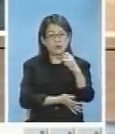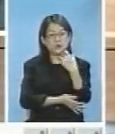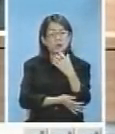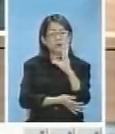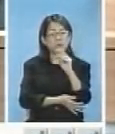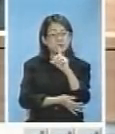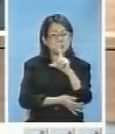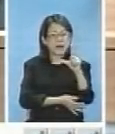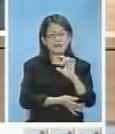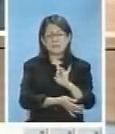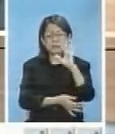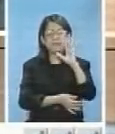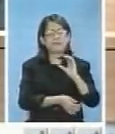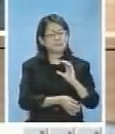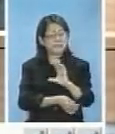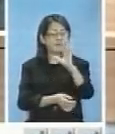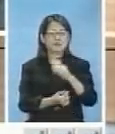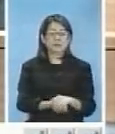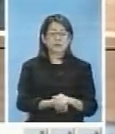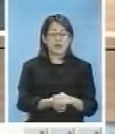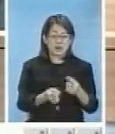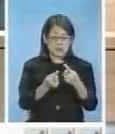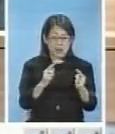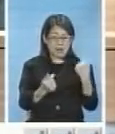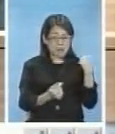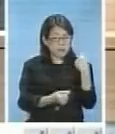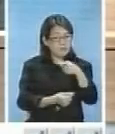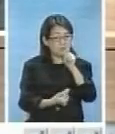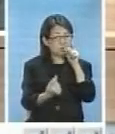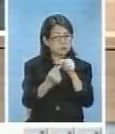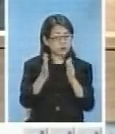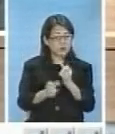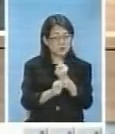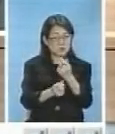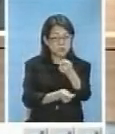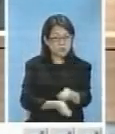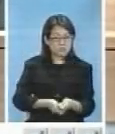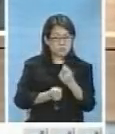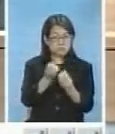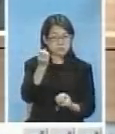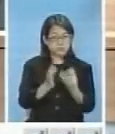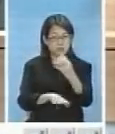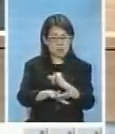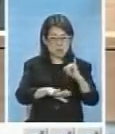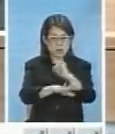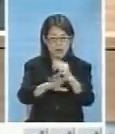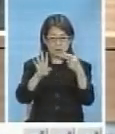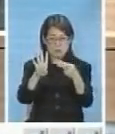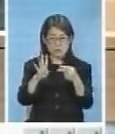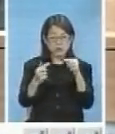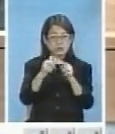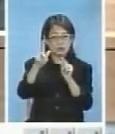ครับแต่ประโยชน์ที่จะเกิดขึ้นกับพี่น้องที่เพาะปลูกทำการเกษตรมากกว่า 40,000 ไร่ใน3ตำบลอันได้